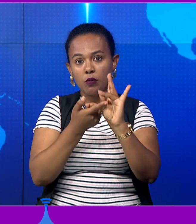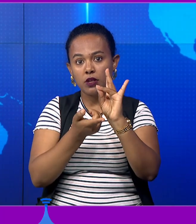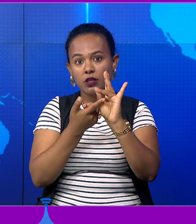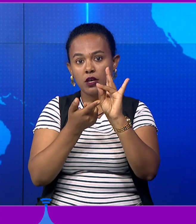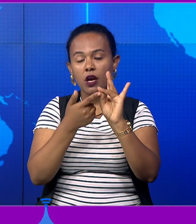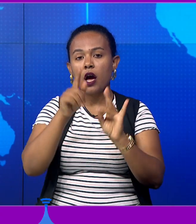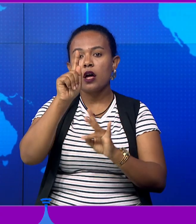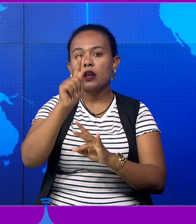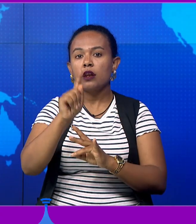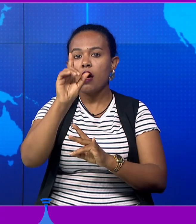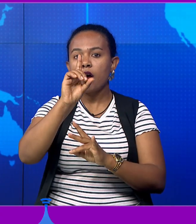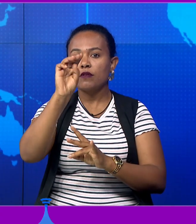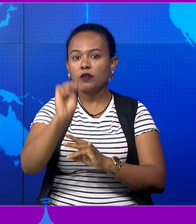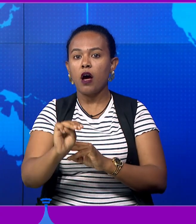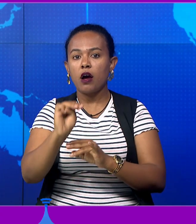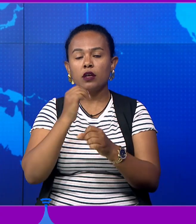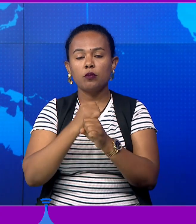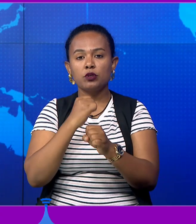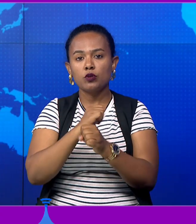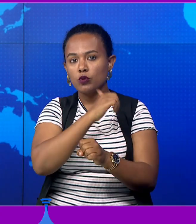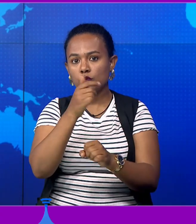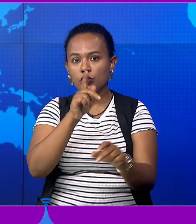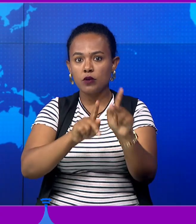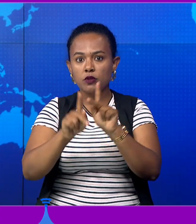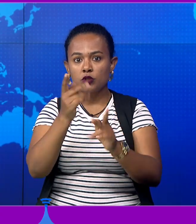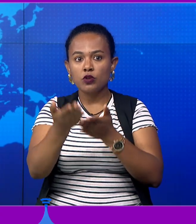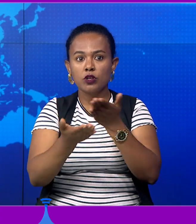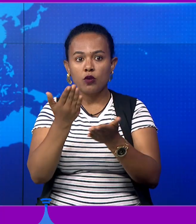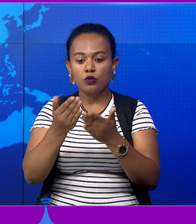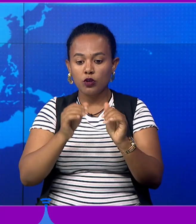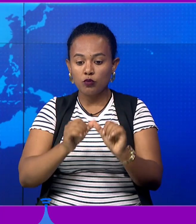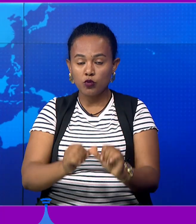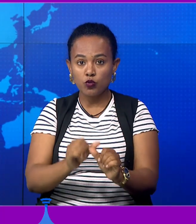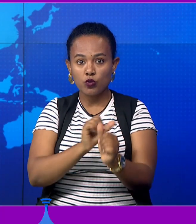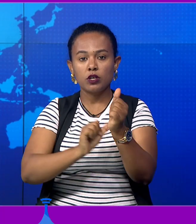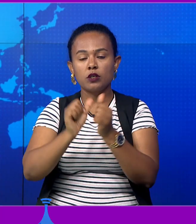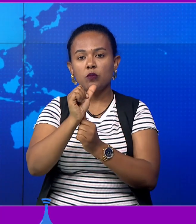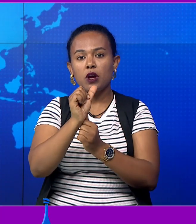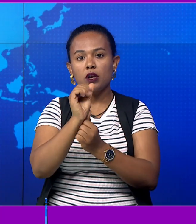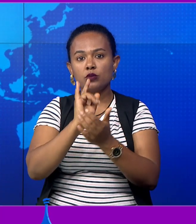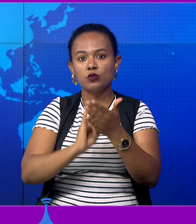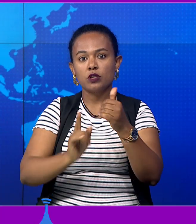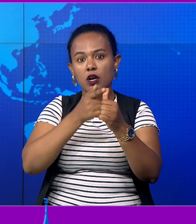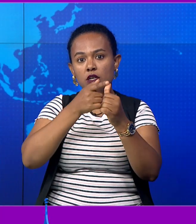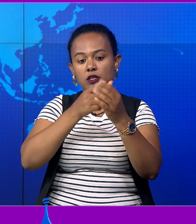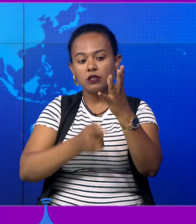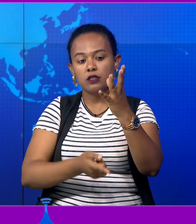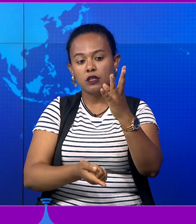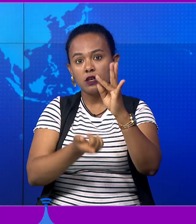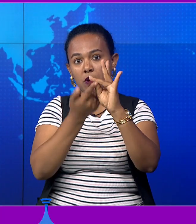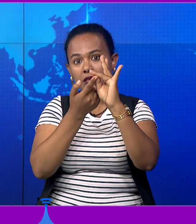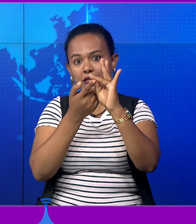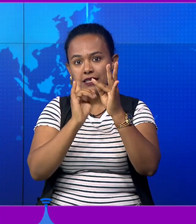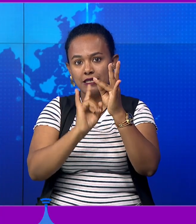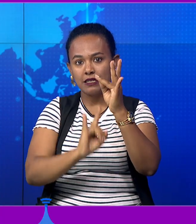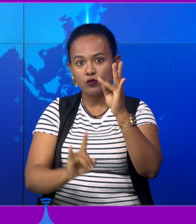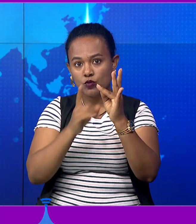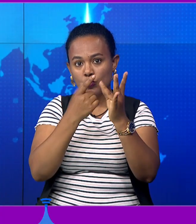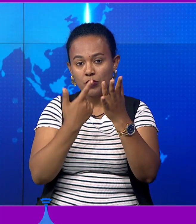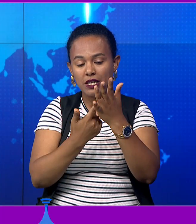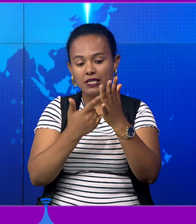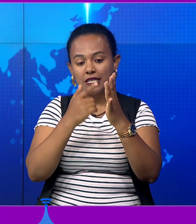በናፍጣ የሚሰሩ ሌሎች ለህብረተሰብ ግልጋሎት የሚመጡ ተሽከርካሪዎች በቅድሚያ ሊስት ውስጥ ከ1 እስከ 7 የተዘረዘሩ ስለሆነ በእነኚህ